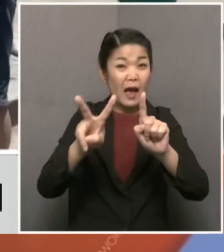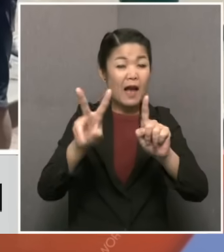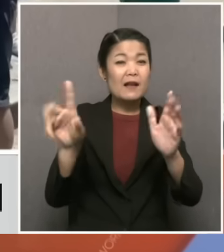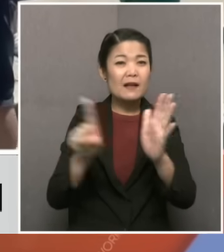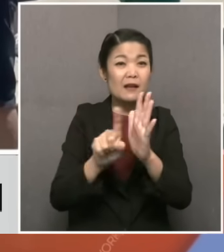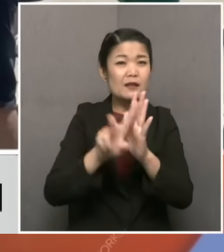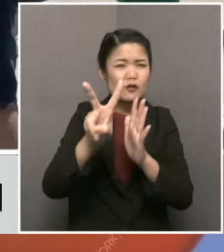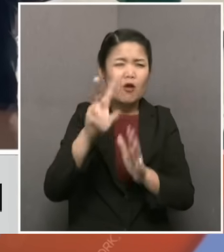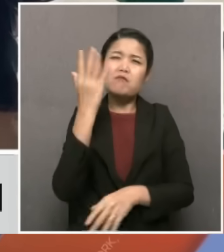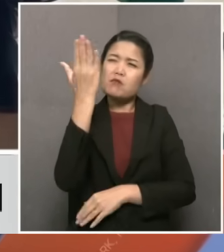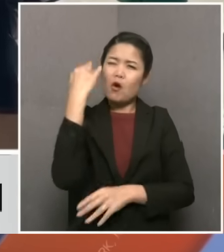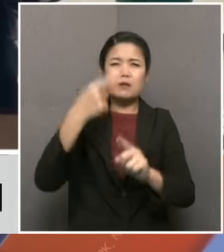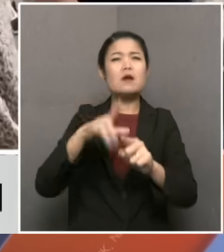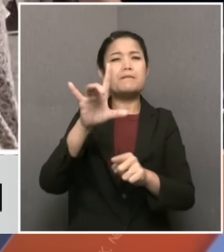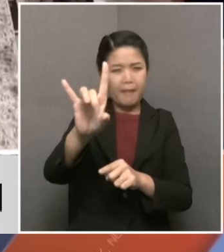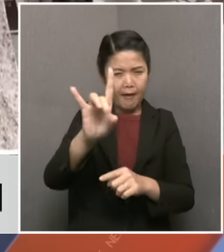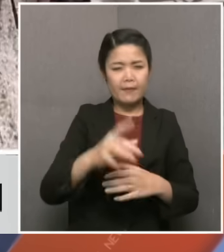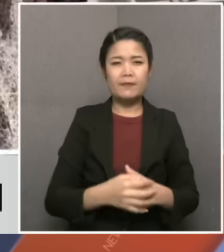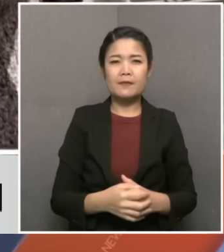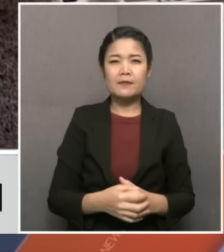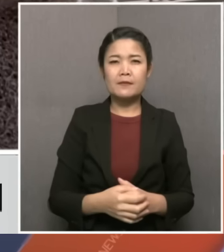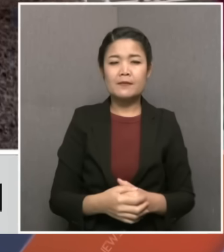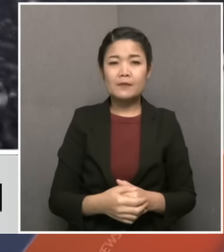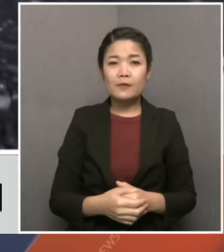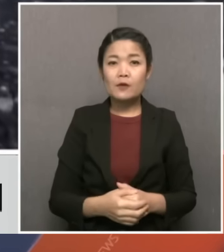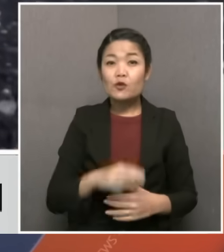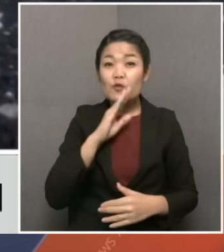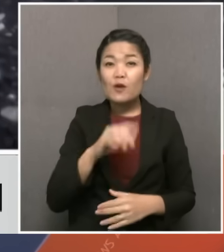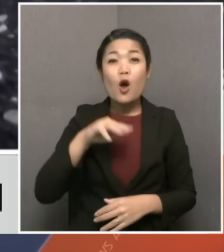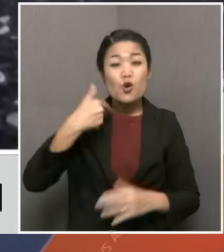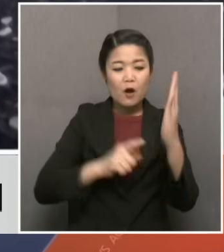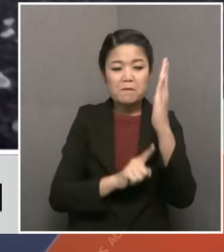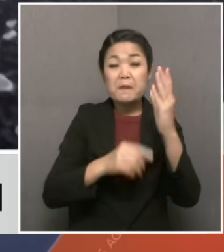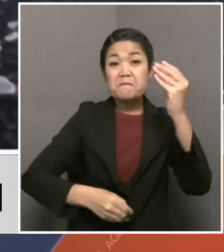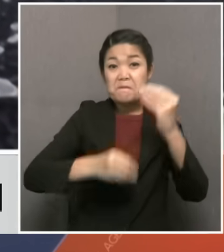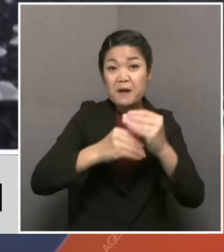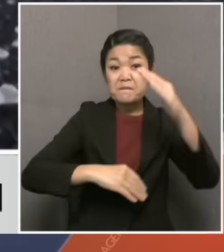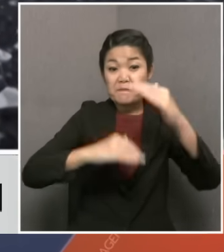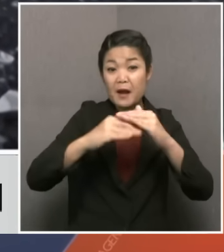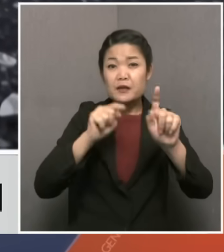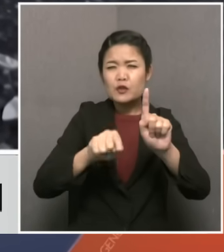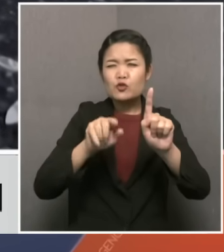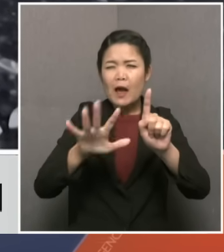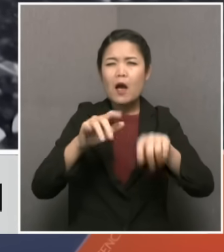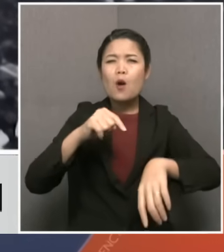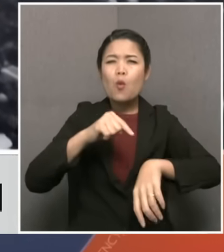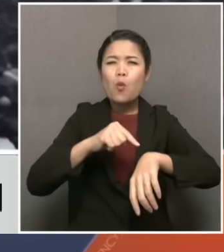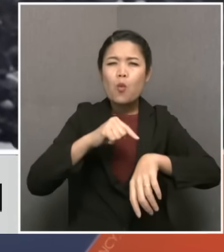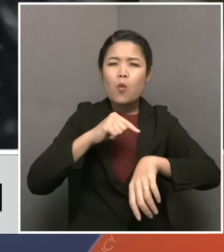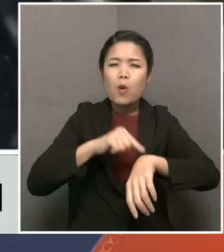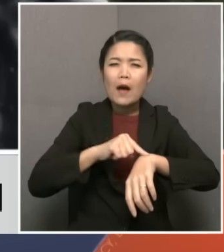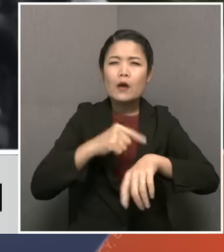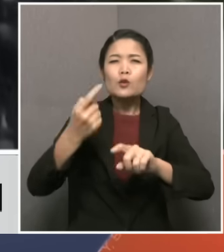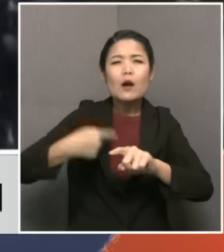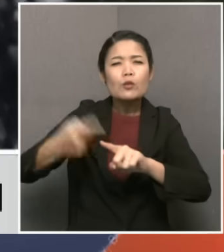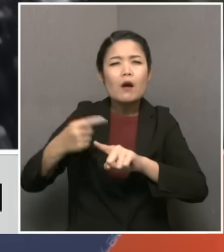4-5 วันที่ผ่านมาเดือนสิงหา ค ่ ะ นะแม้ว่าการแตะ 1.5 จะเป็นการแตะชั่วคราวแต่แน่นอนที่สุดมันได้สร้างความเสียห